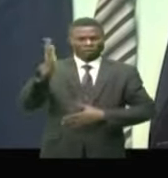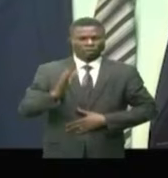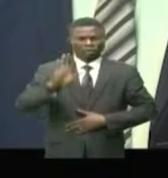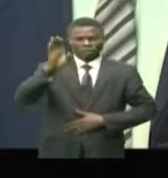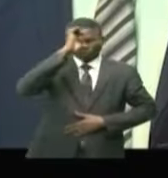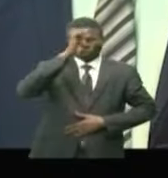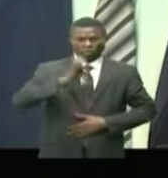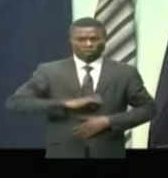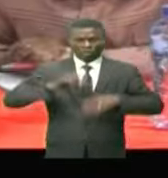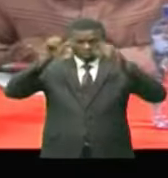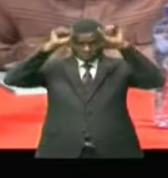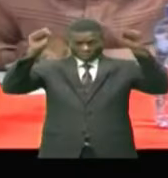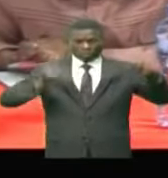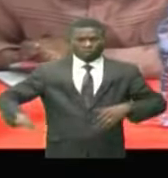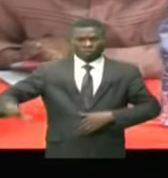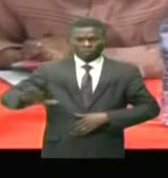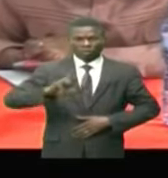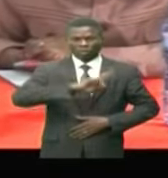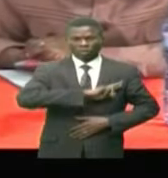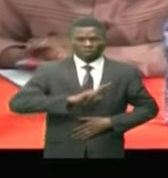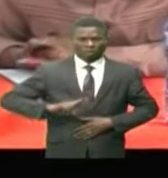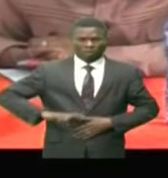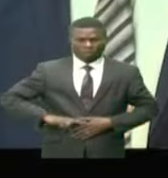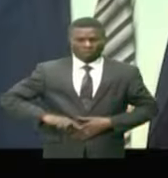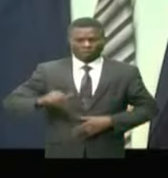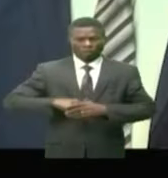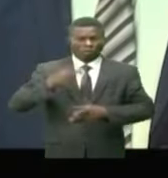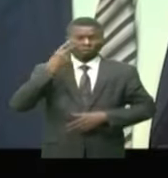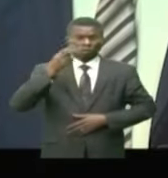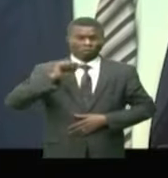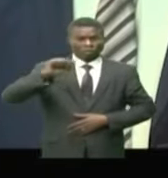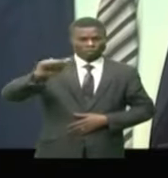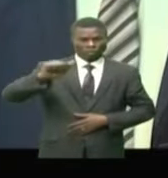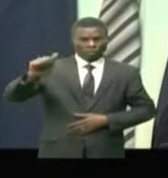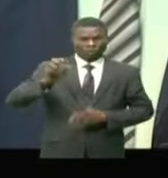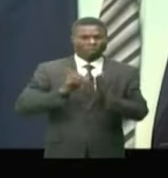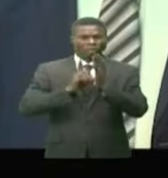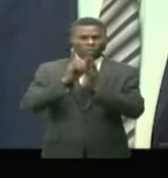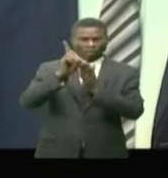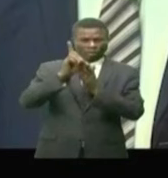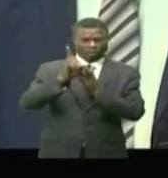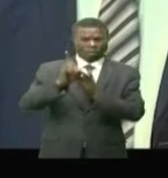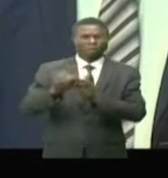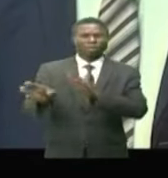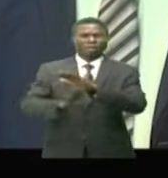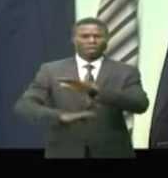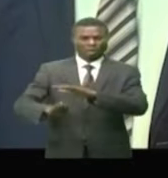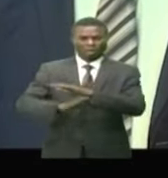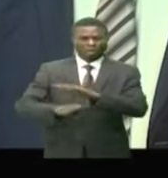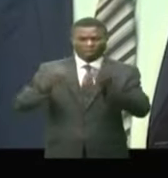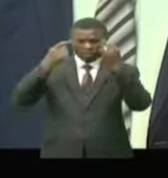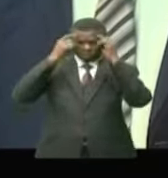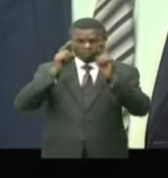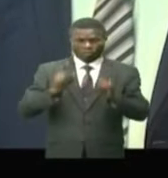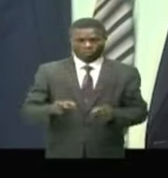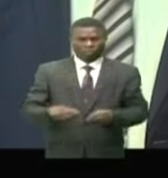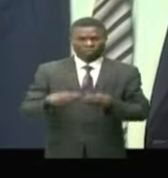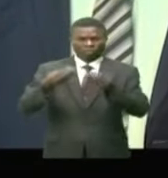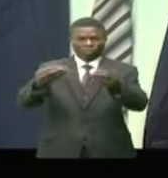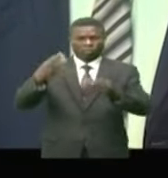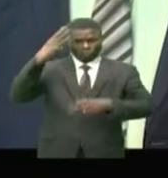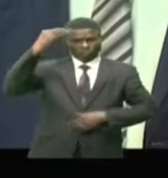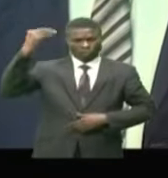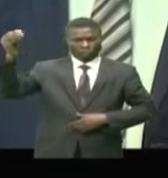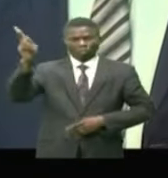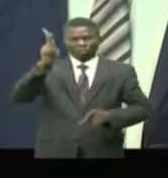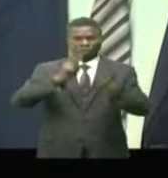Excellence Monsieur le Président de la République qui, dans sa vision de développement à la base, a décidé de redonner l'espoir à